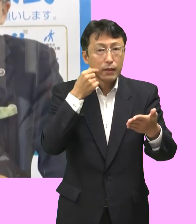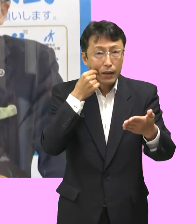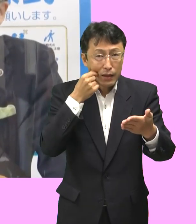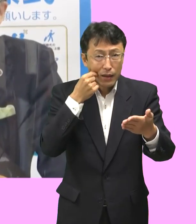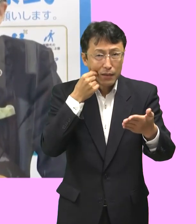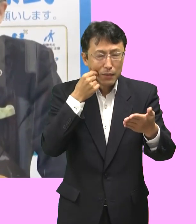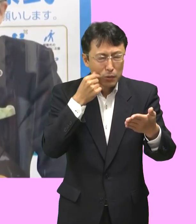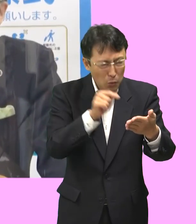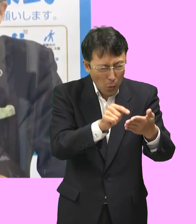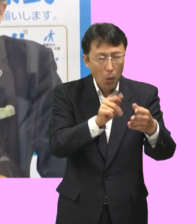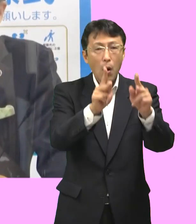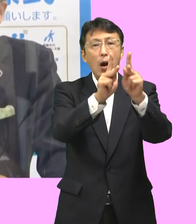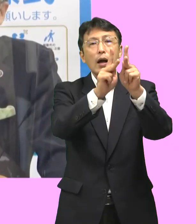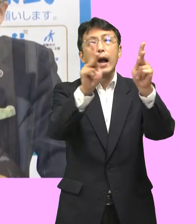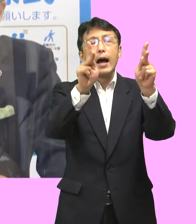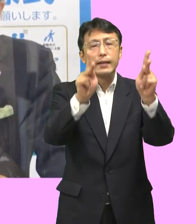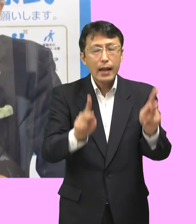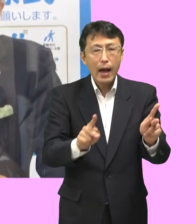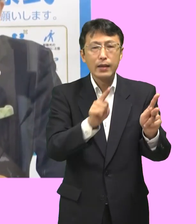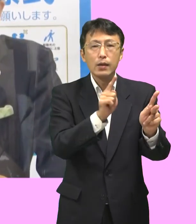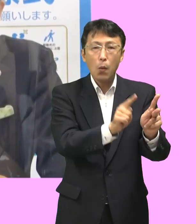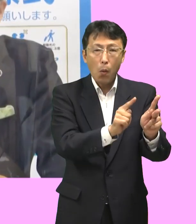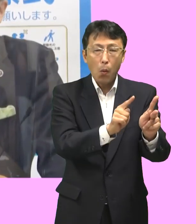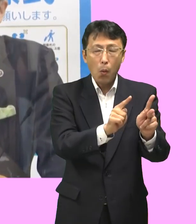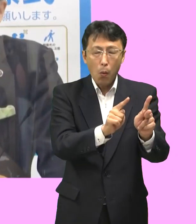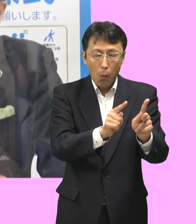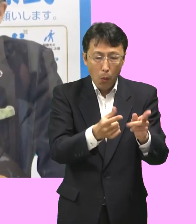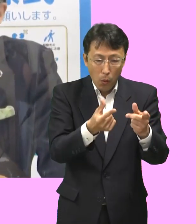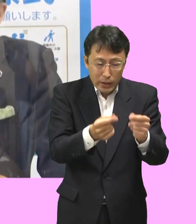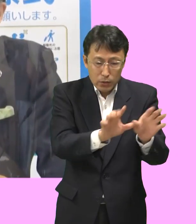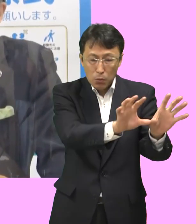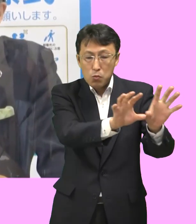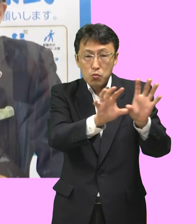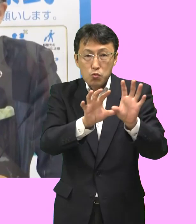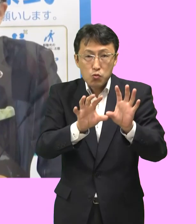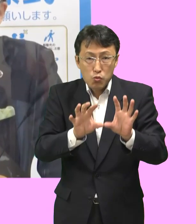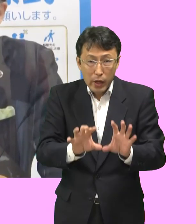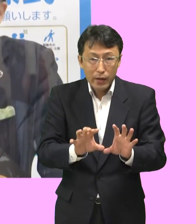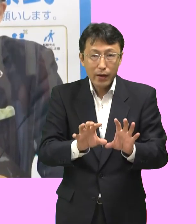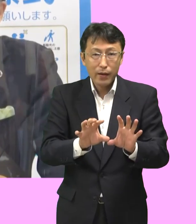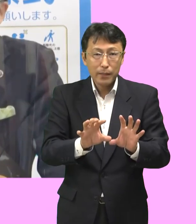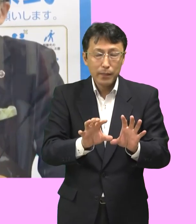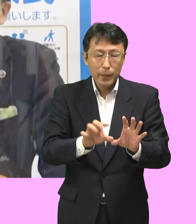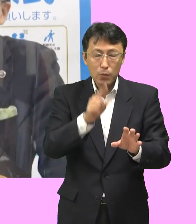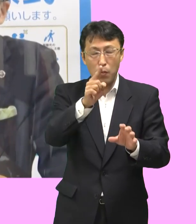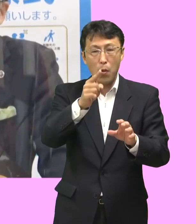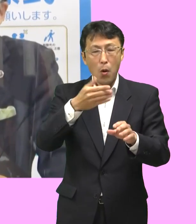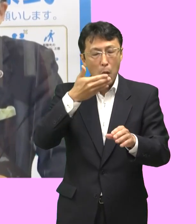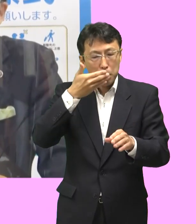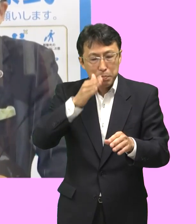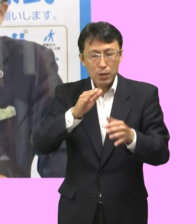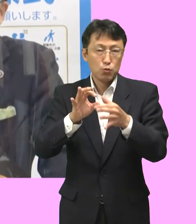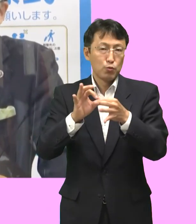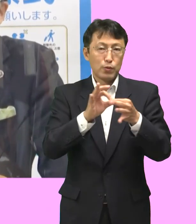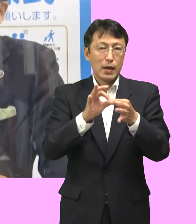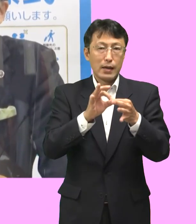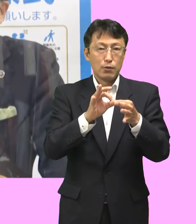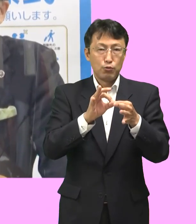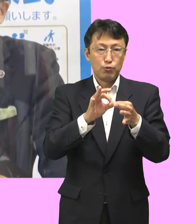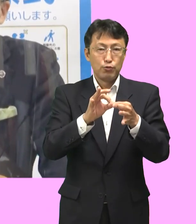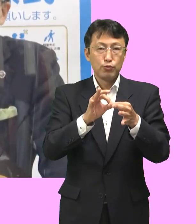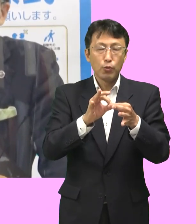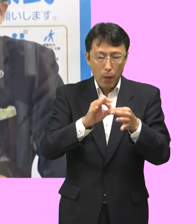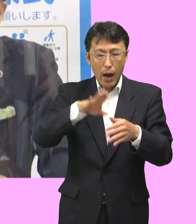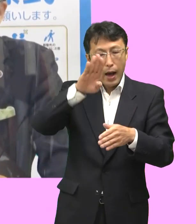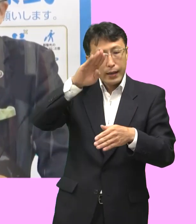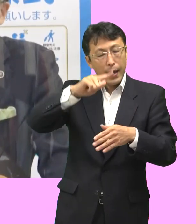ひこういった課題があることも踏まえてですね、原発処理水に関しては県外での処理という